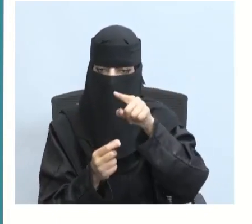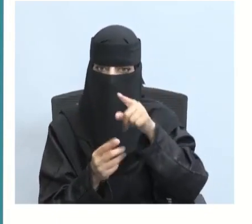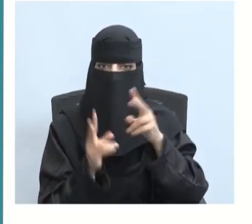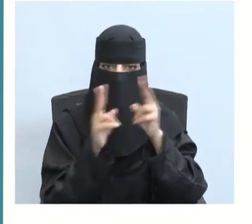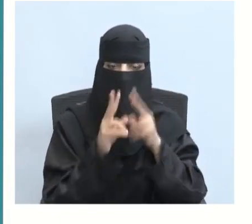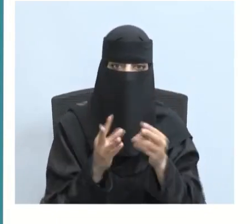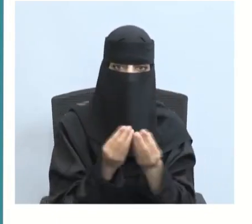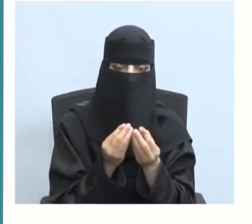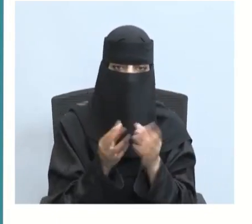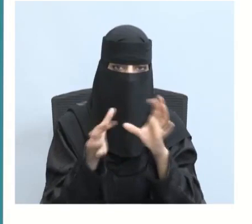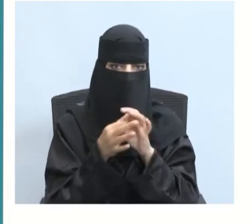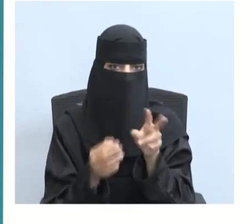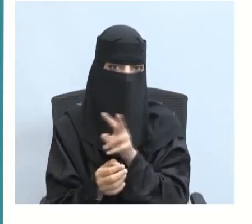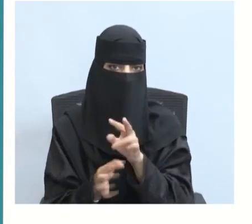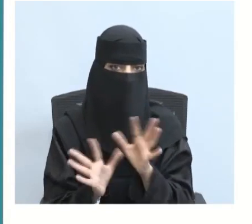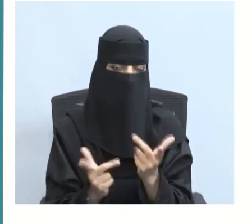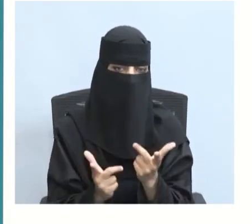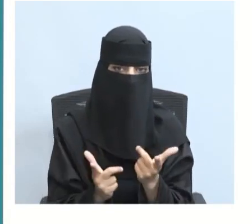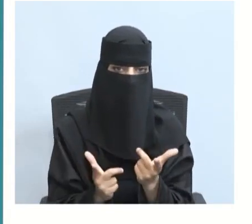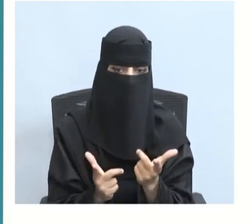الكهربائيه ما العلاقه